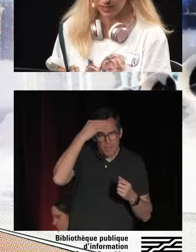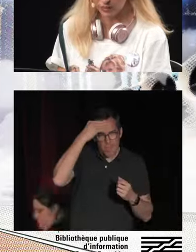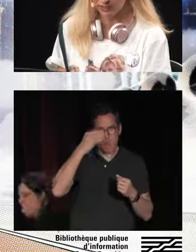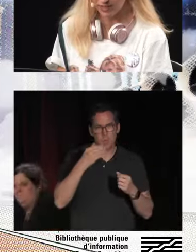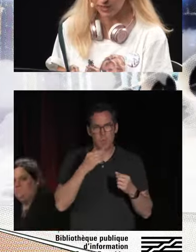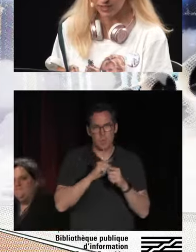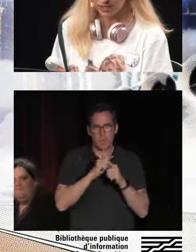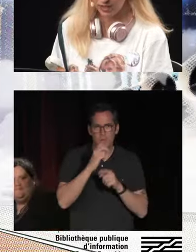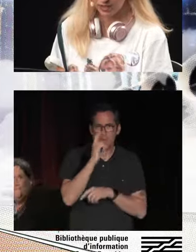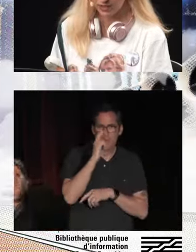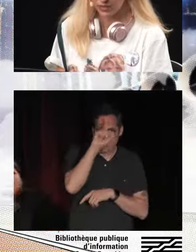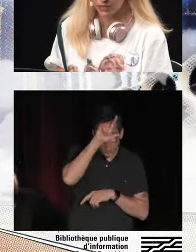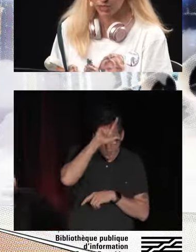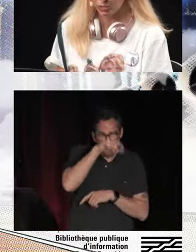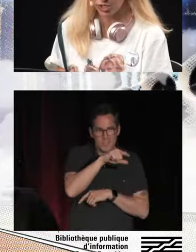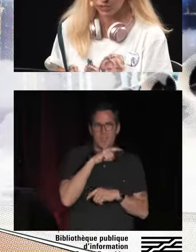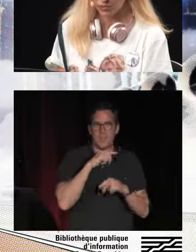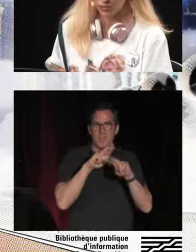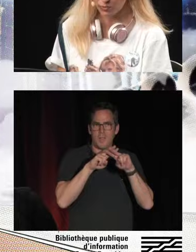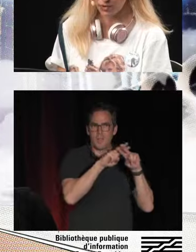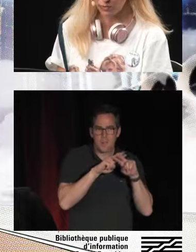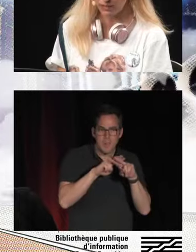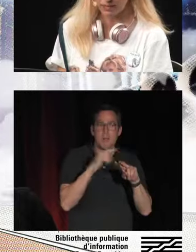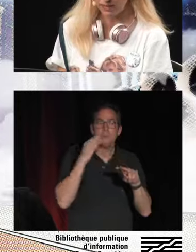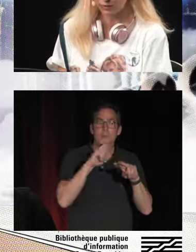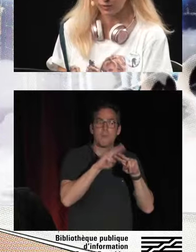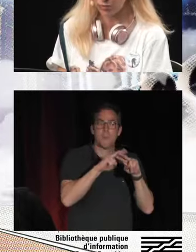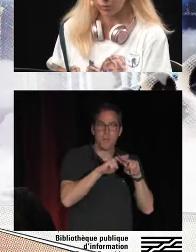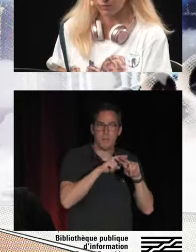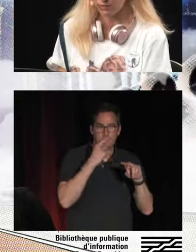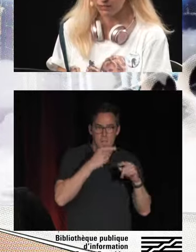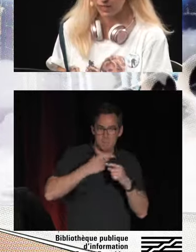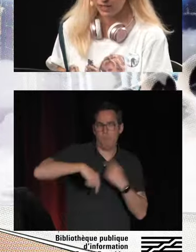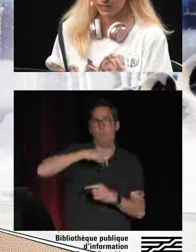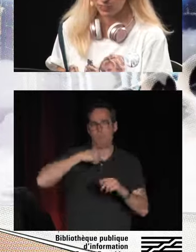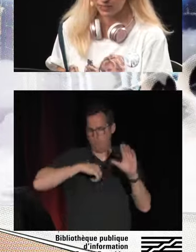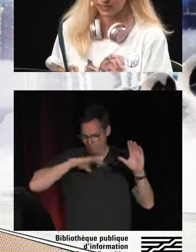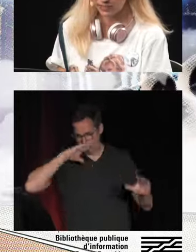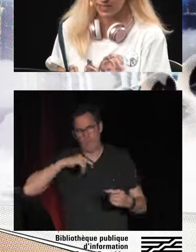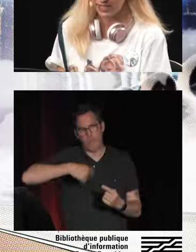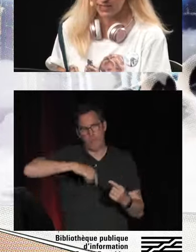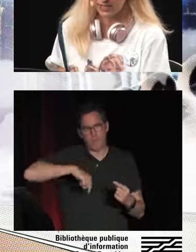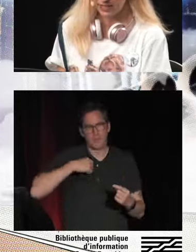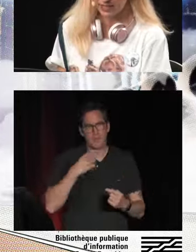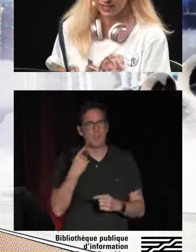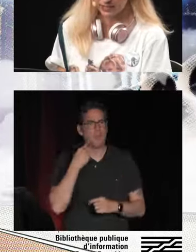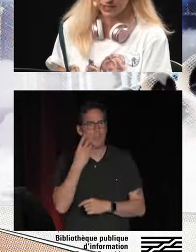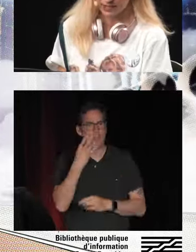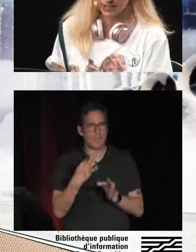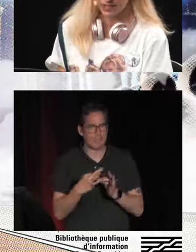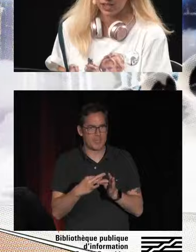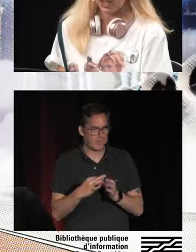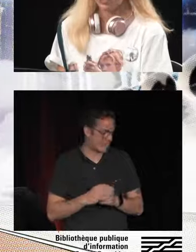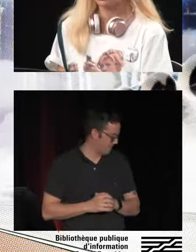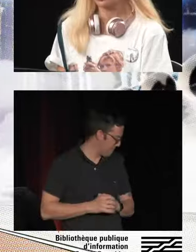étoiles qui les rendent invincibles. Et d'ailleurs, si vous les touchez au moment où ils sont en étoile, bah, ça vous fait faire un tour sur vous-même et vous perdez 4 pièces. Allez, c'est